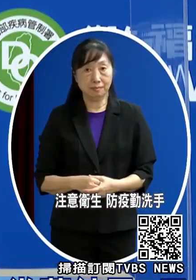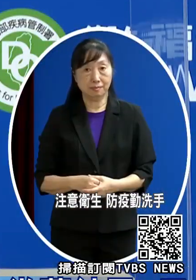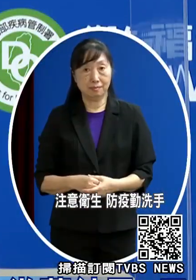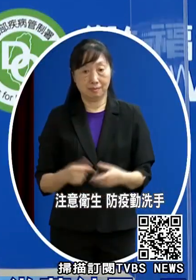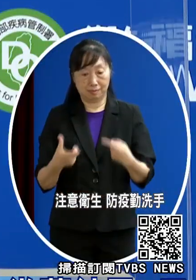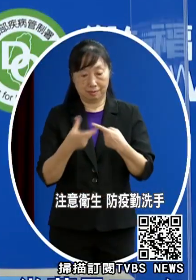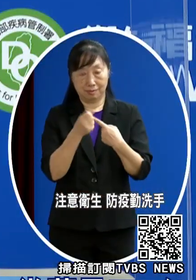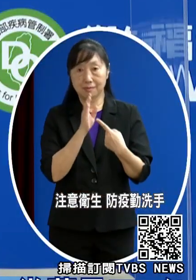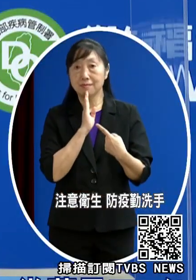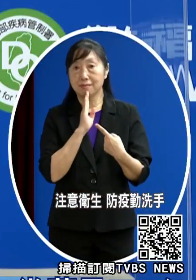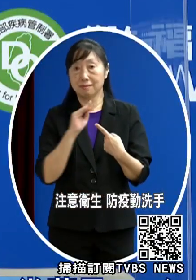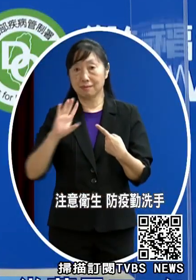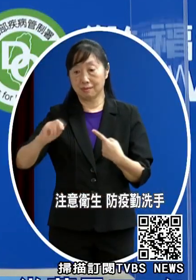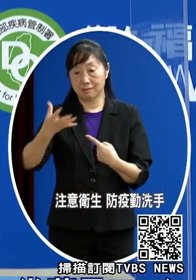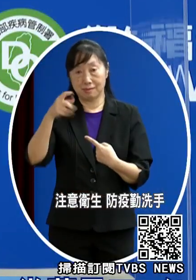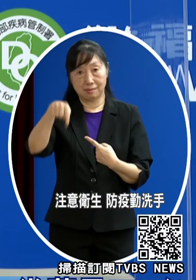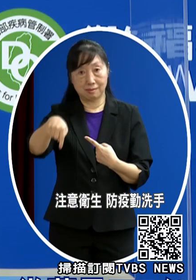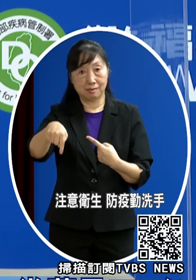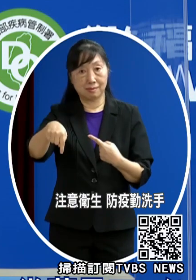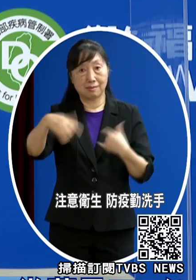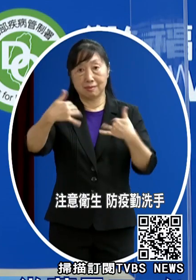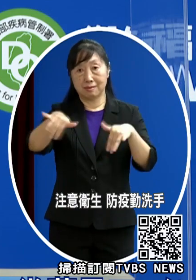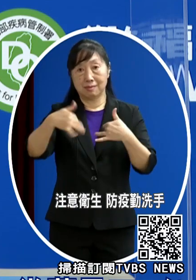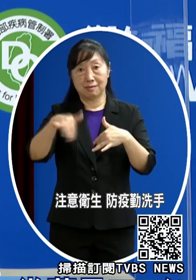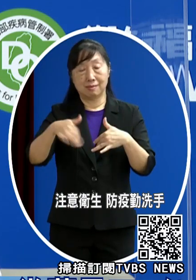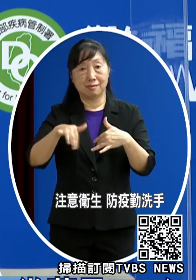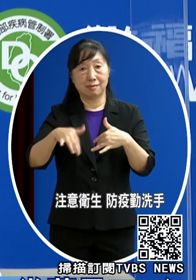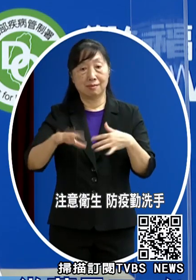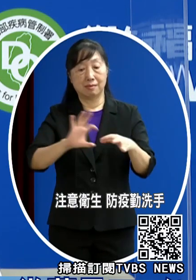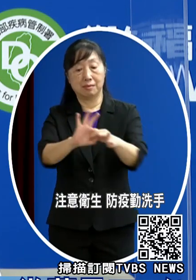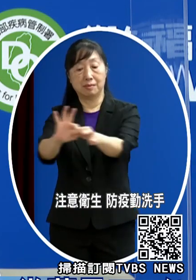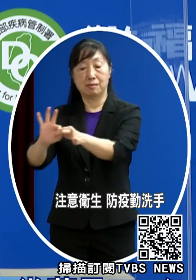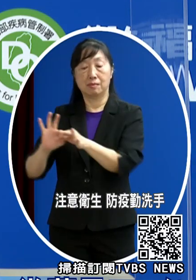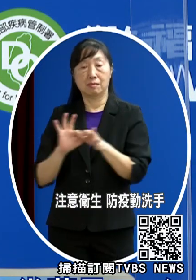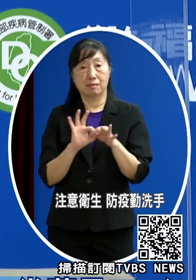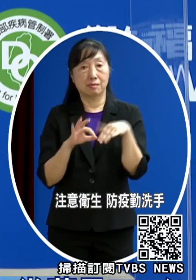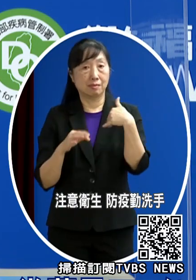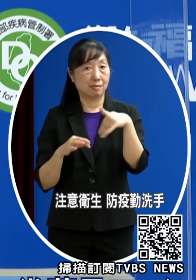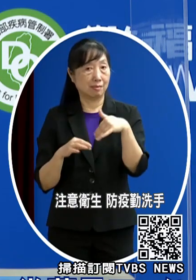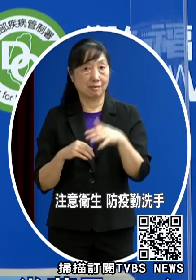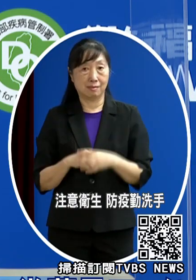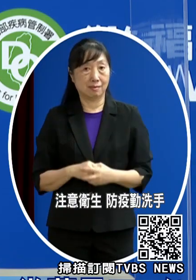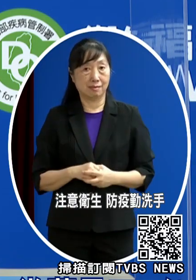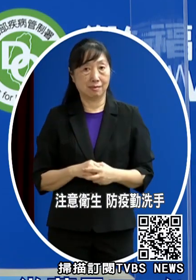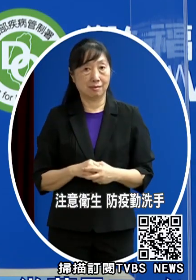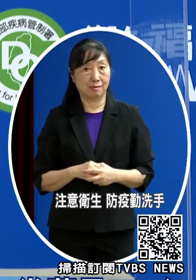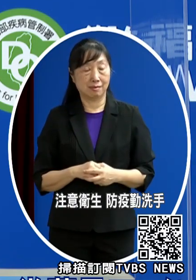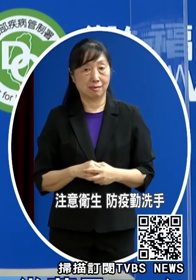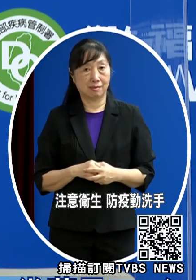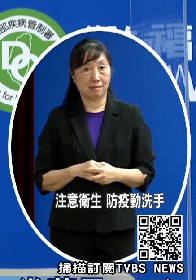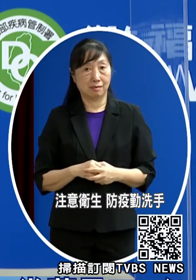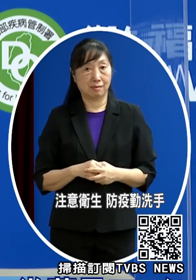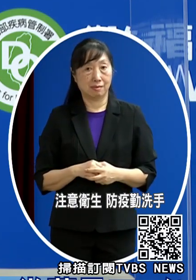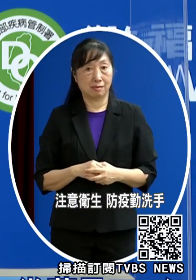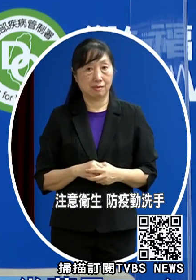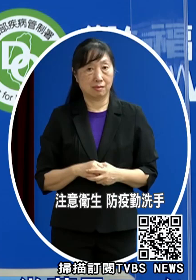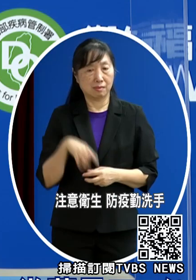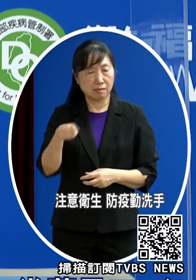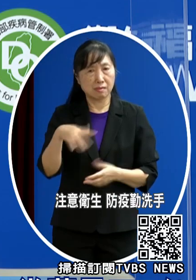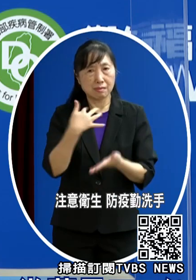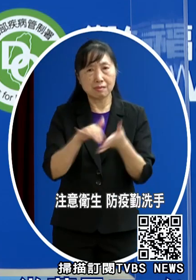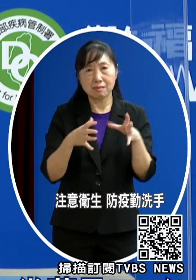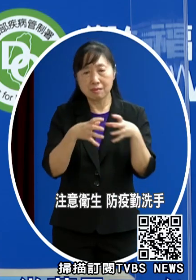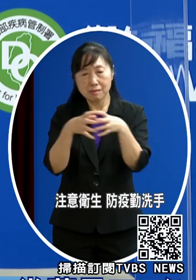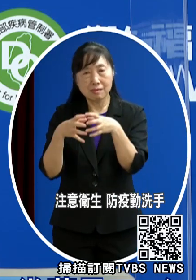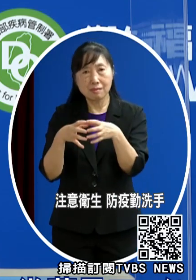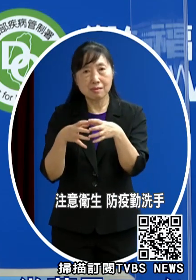万华里面基本上现在还没有串起来。哦，那事实上，我们现在来讲这个说到底是群聚